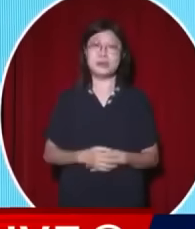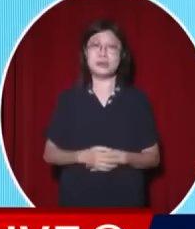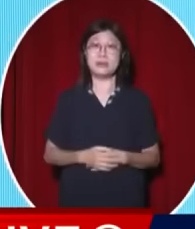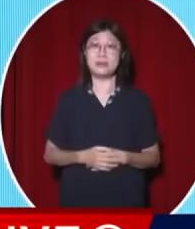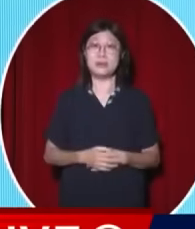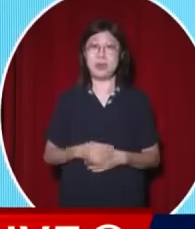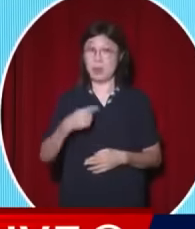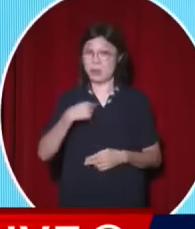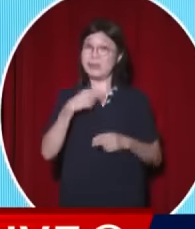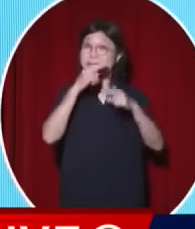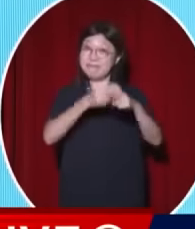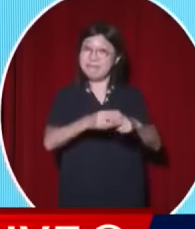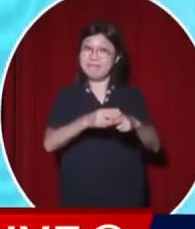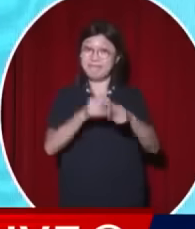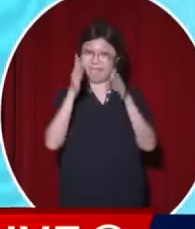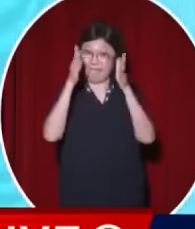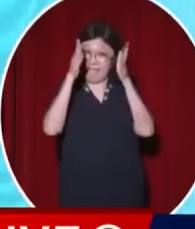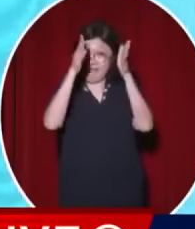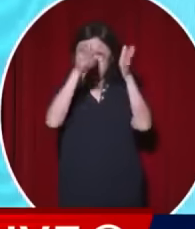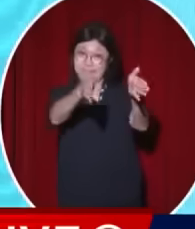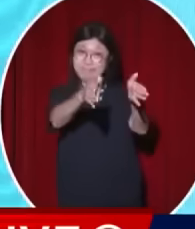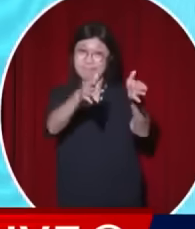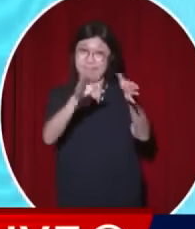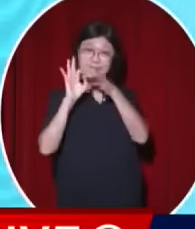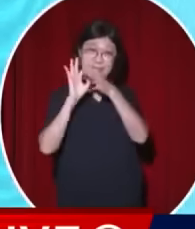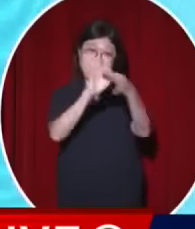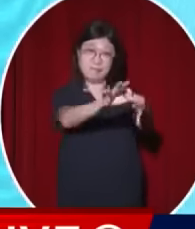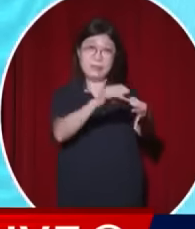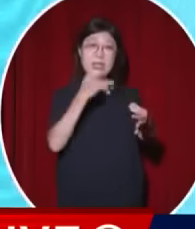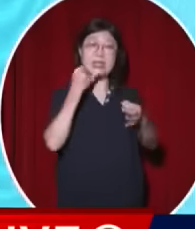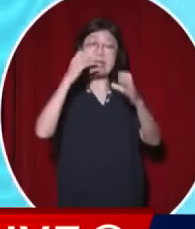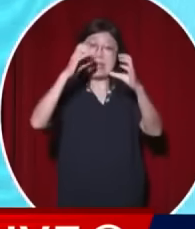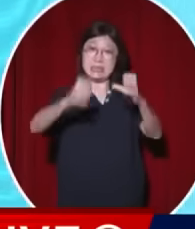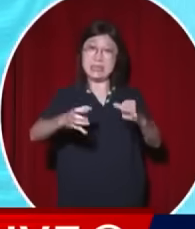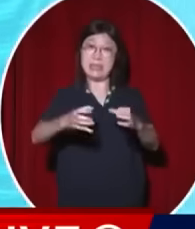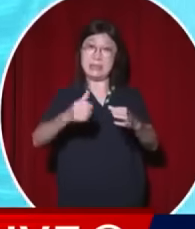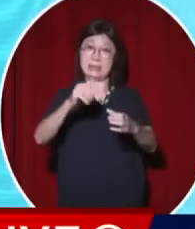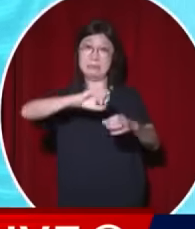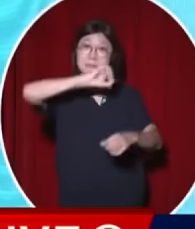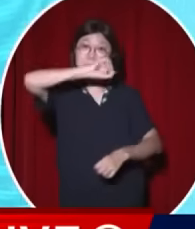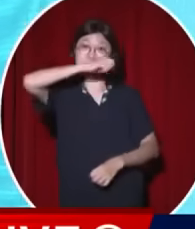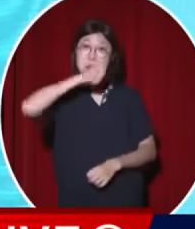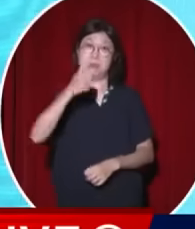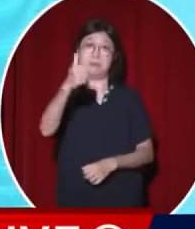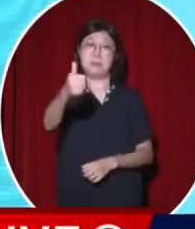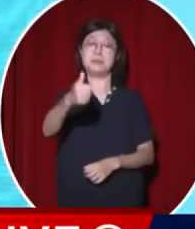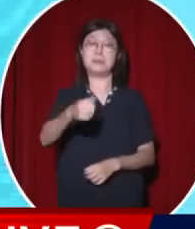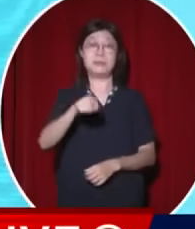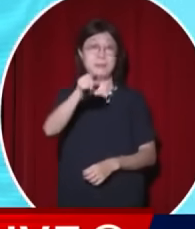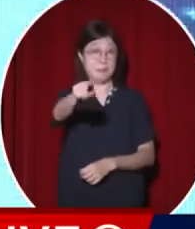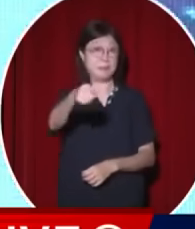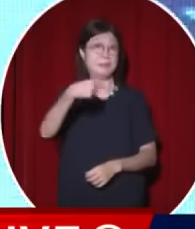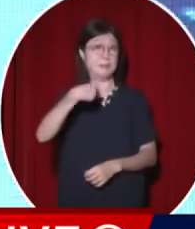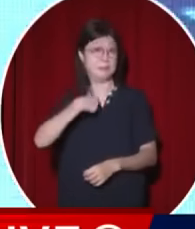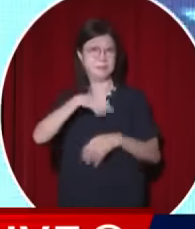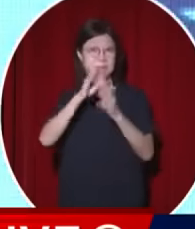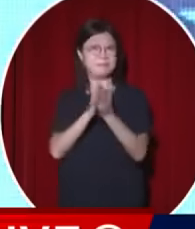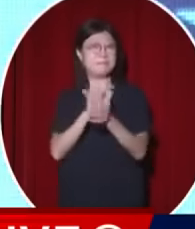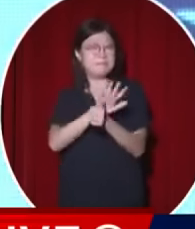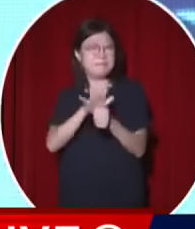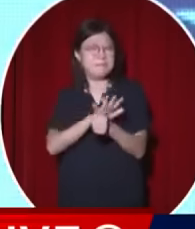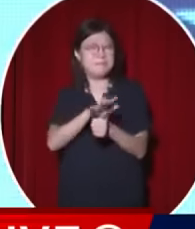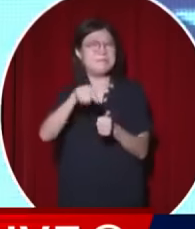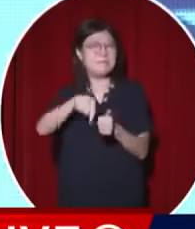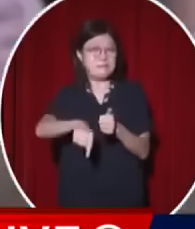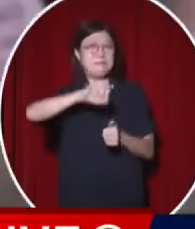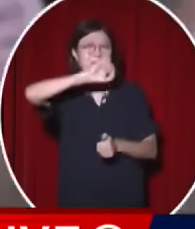我们坚信，只要继续朝这个方向努力，一定可以建立一个更美好的台湾。毕竟，你我都深爱这块土